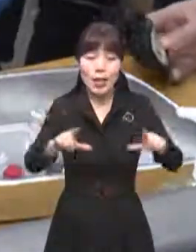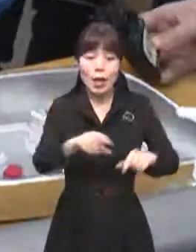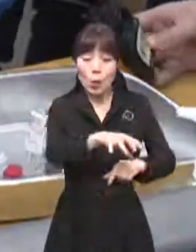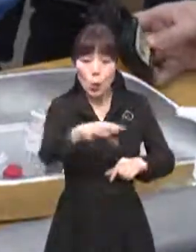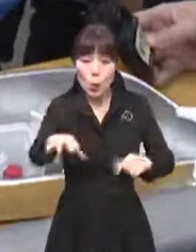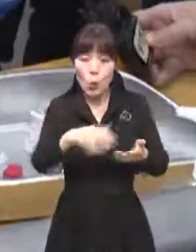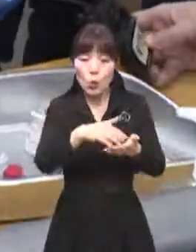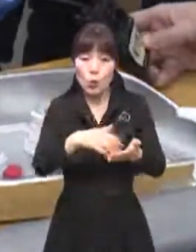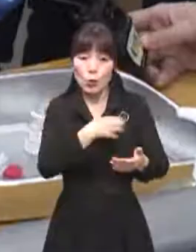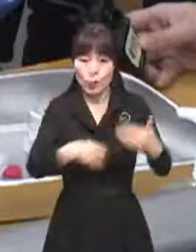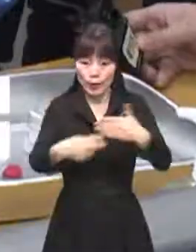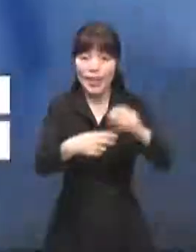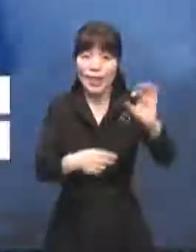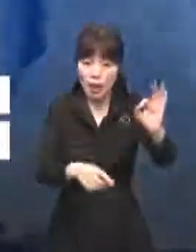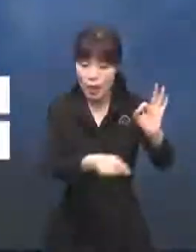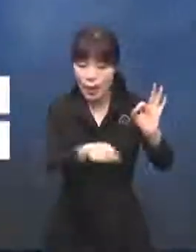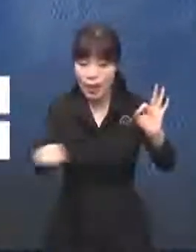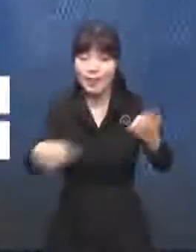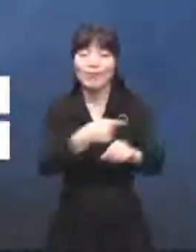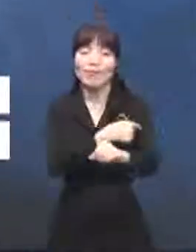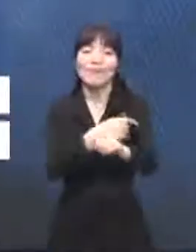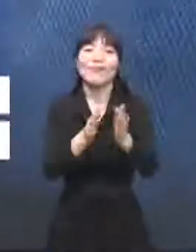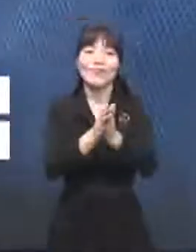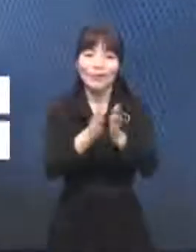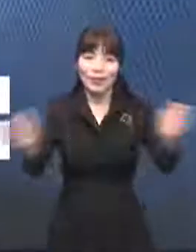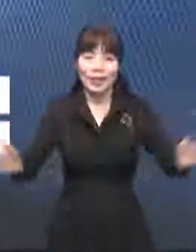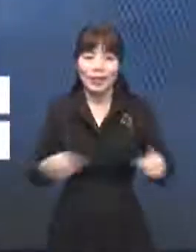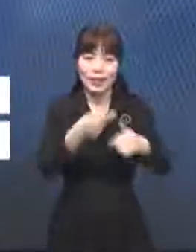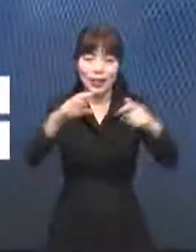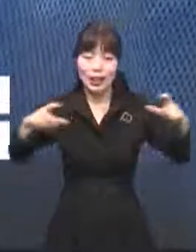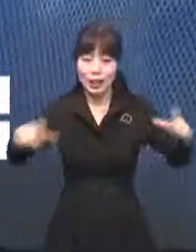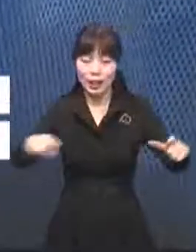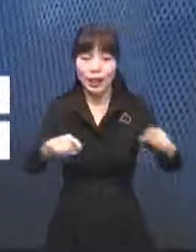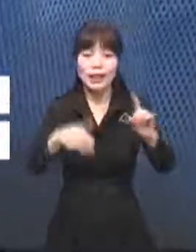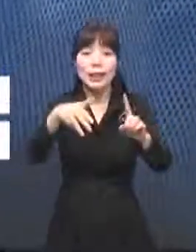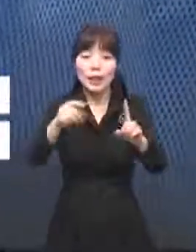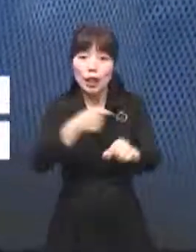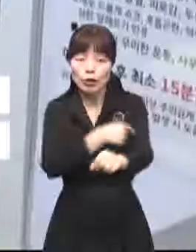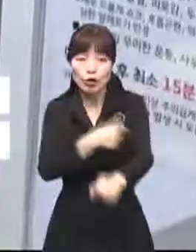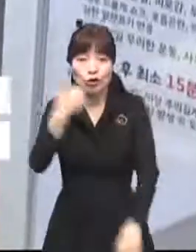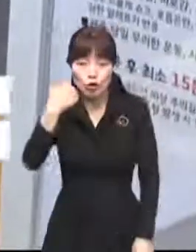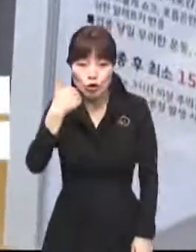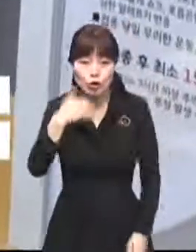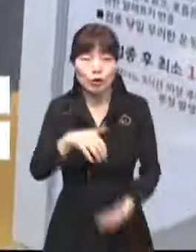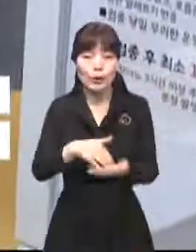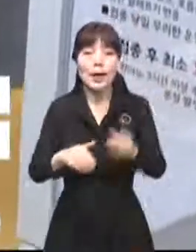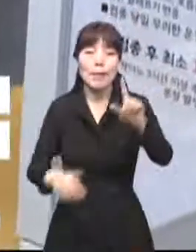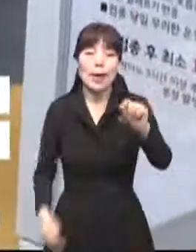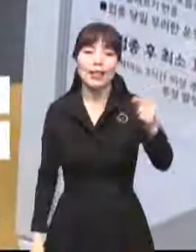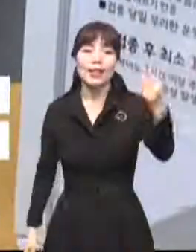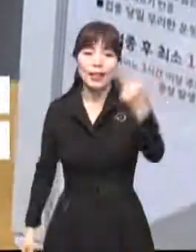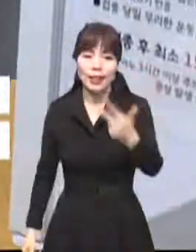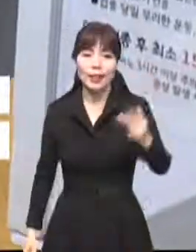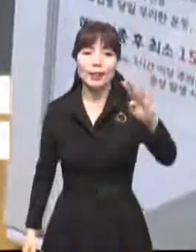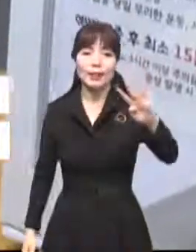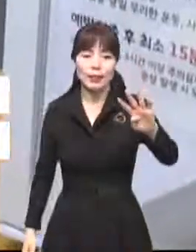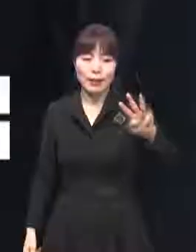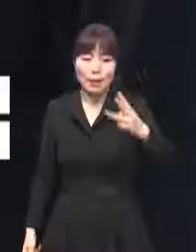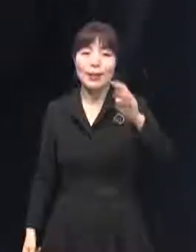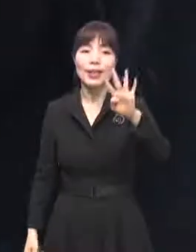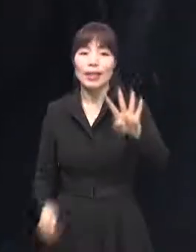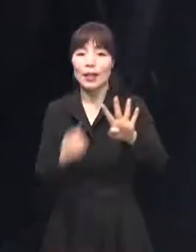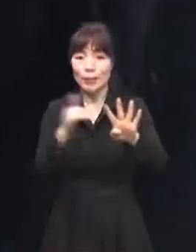요양병원 10곳이 접종을 시작했습니다. 인천 지역 1차 접종 대상자는 모두 17,304명으로